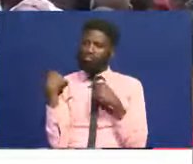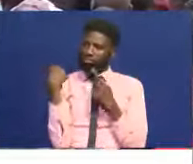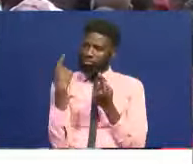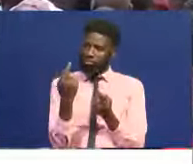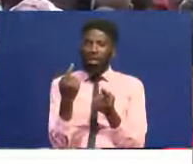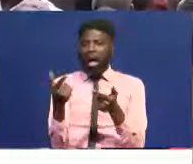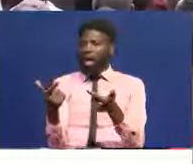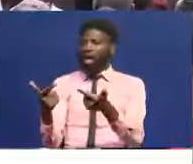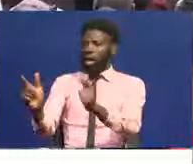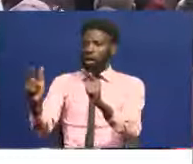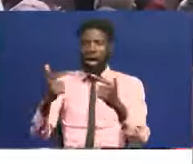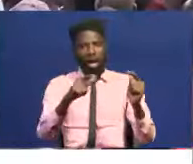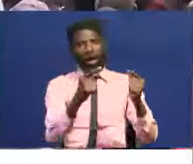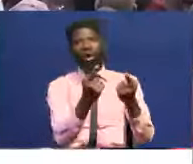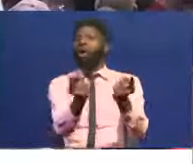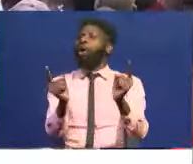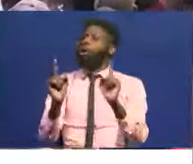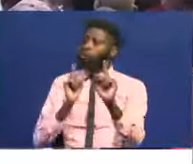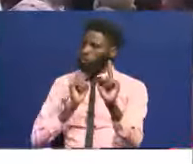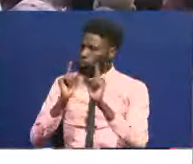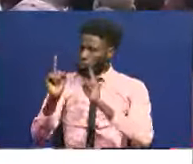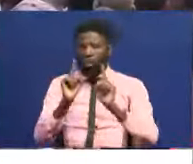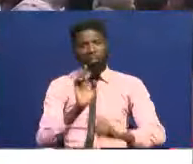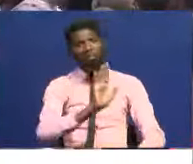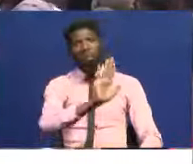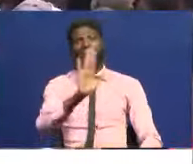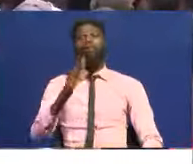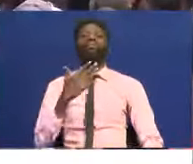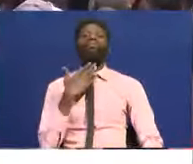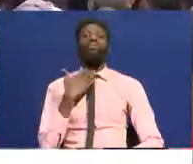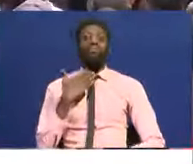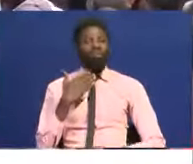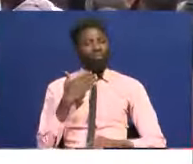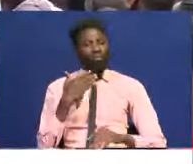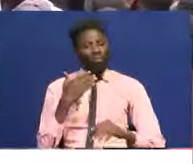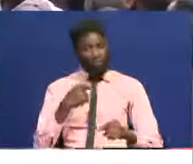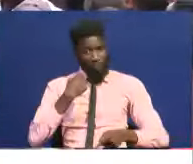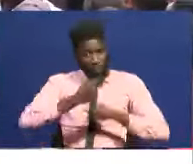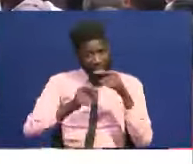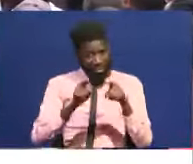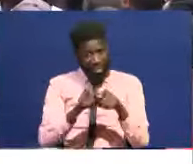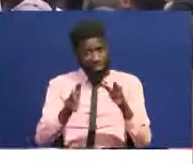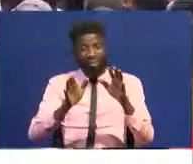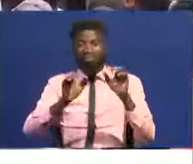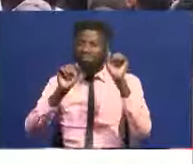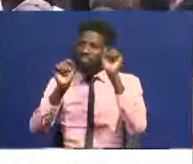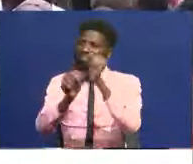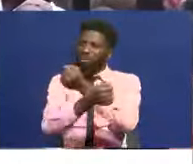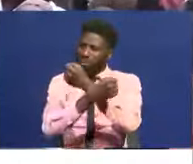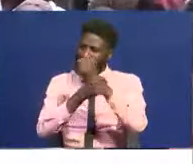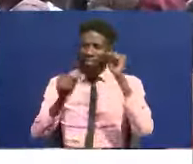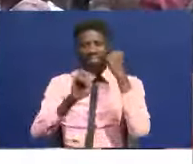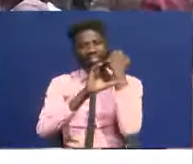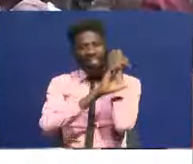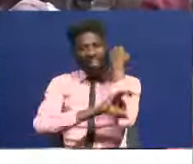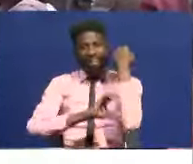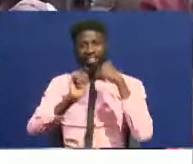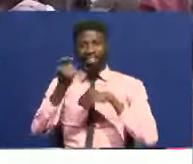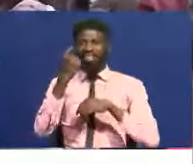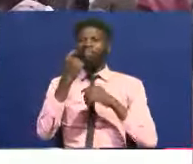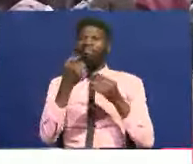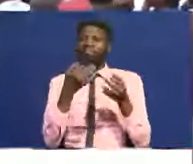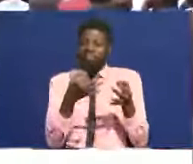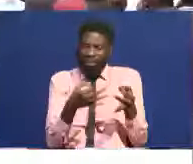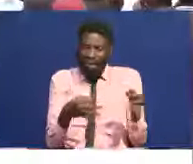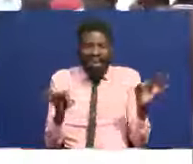everybody to say whatever they want. You know, it cannot continue like this. The country is much more important than any group